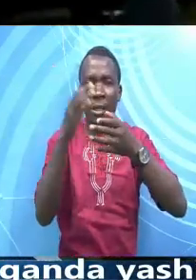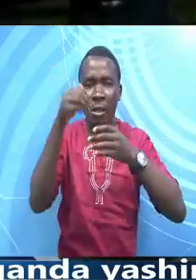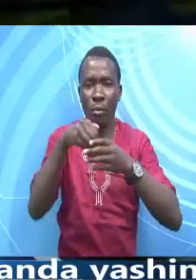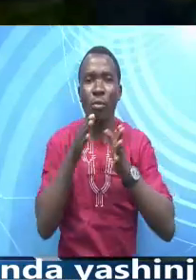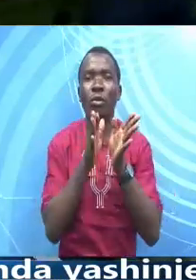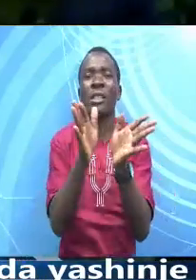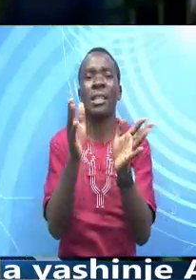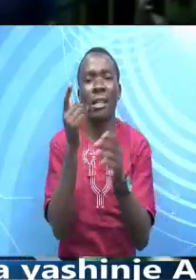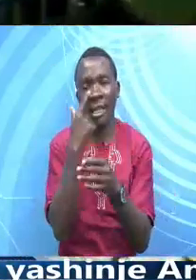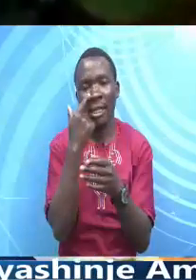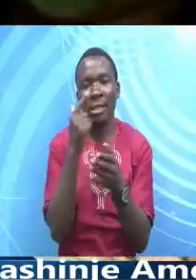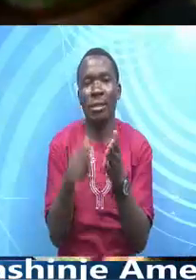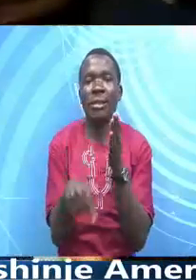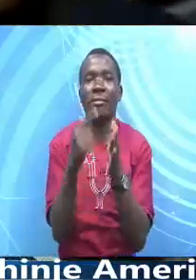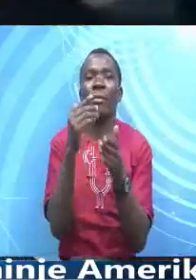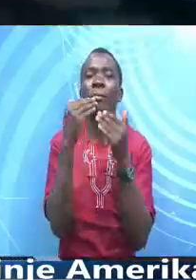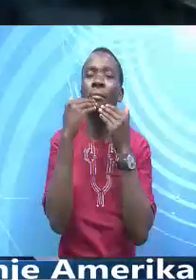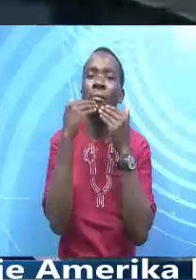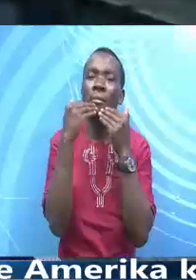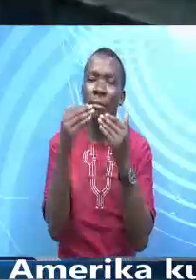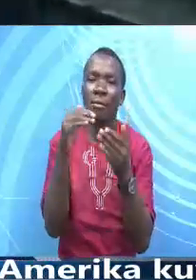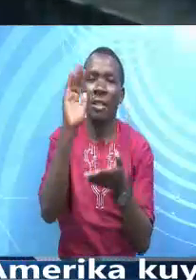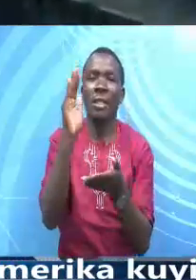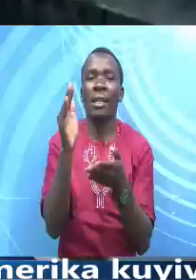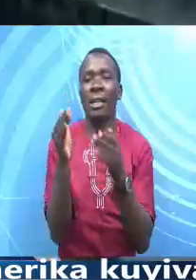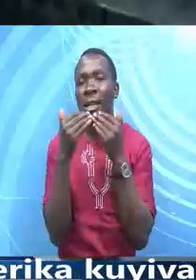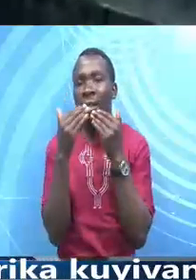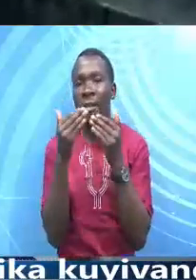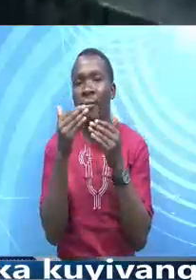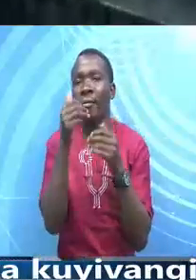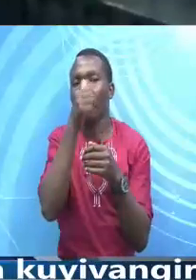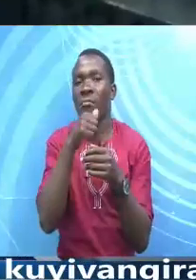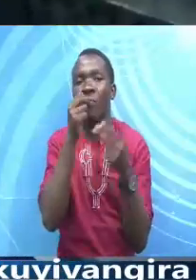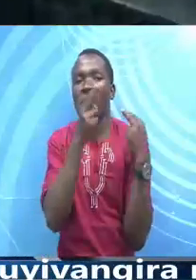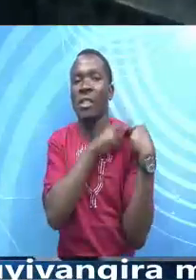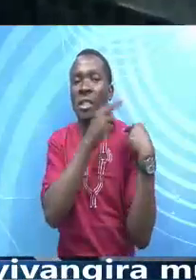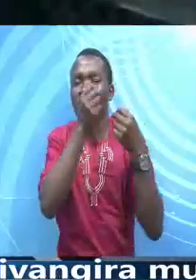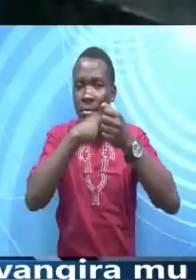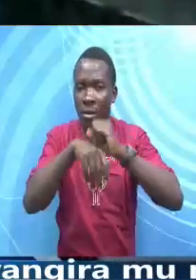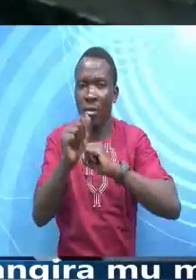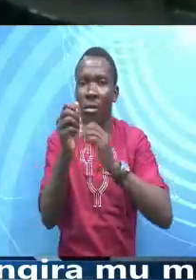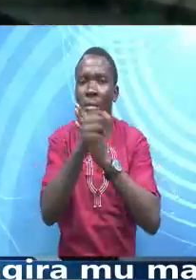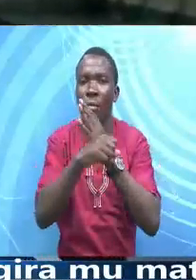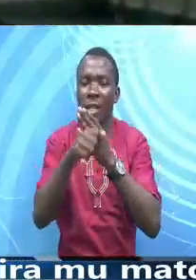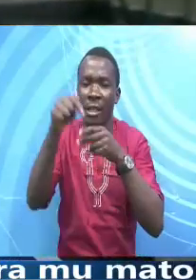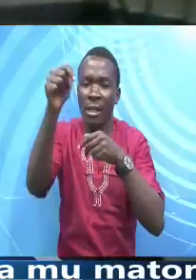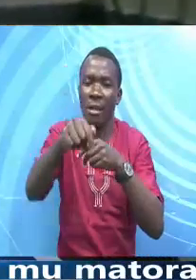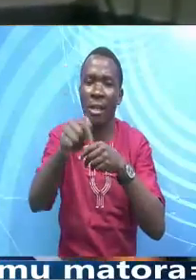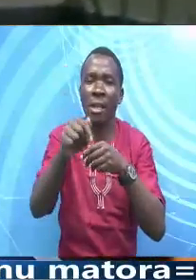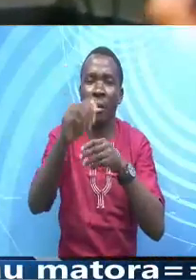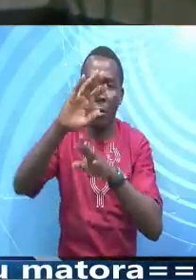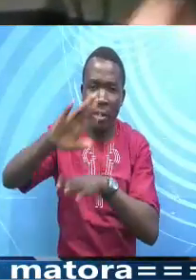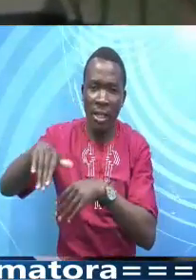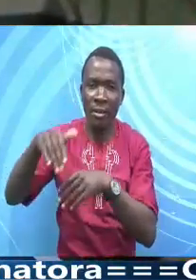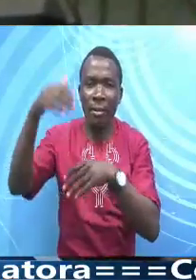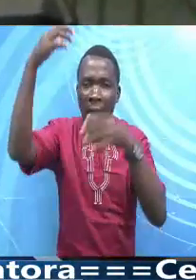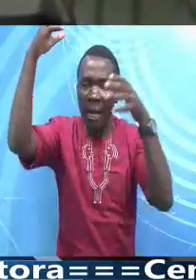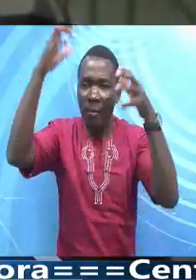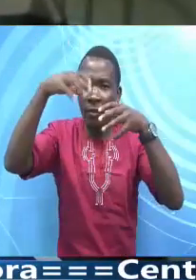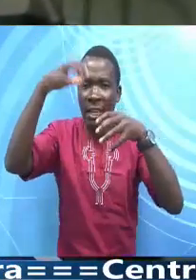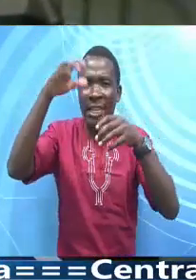tuzatsinda murakoze reka dushimire cyane umunyamabanga nshingwabikorwa w'uyu murenge wa Gisenyi usibye no kuba imvura ari nyinshi